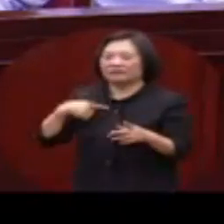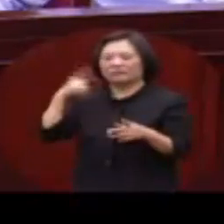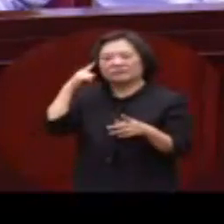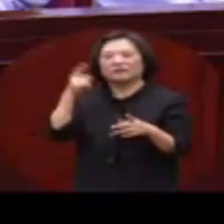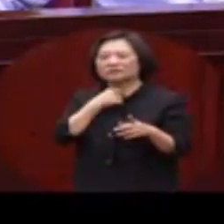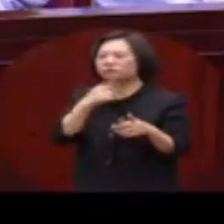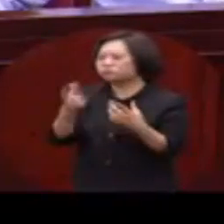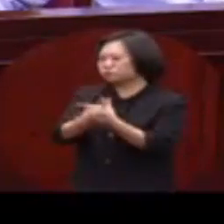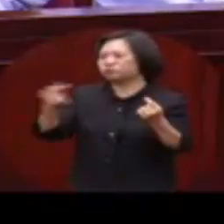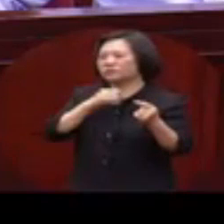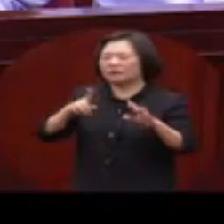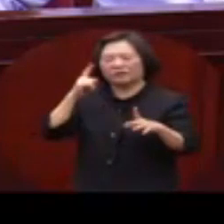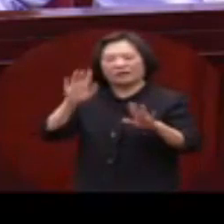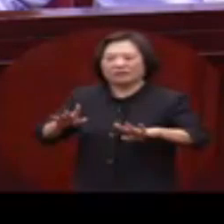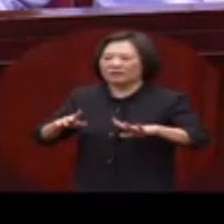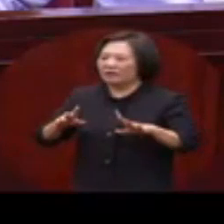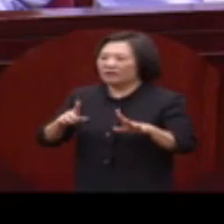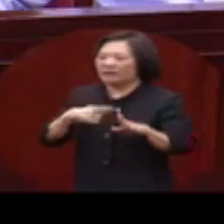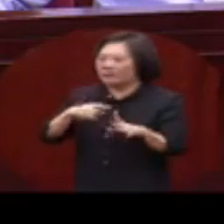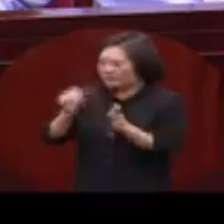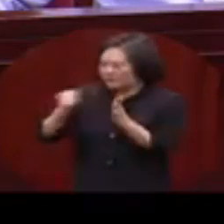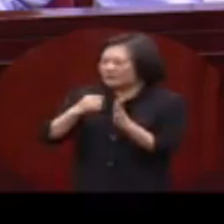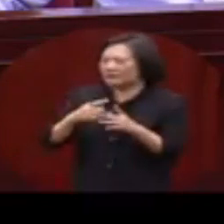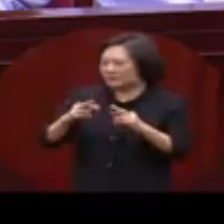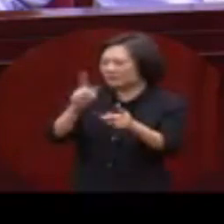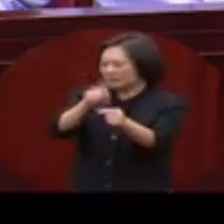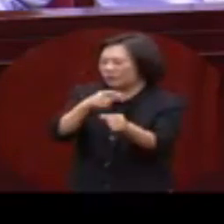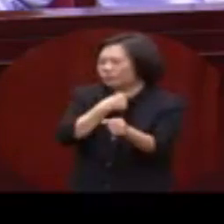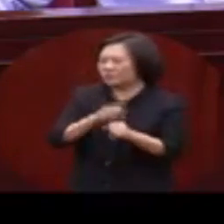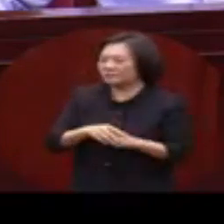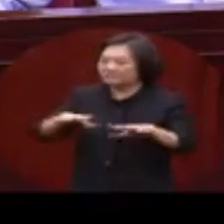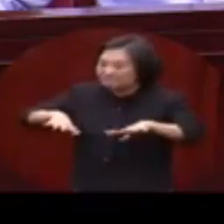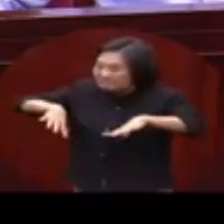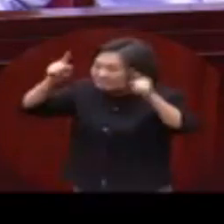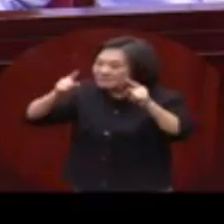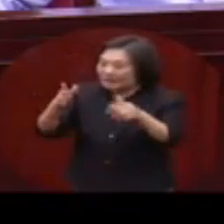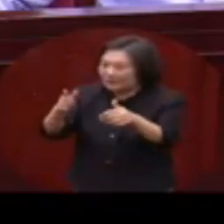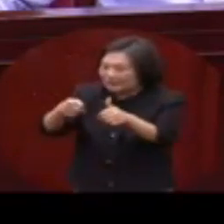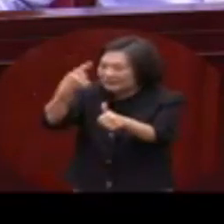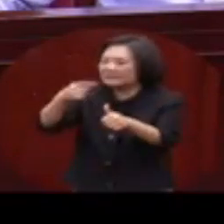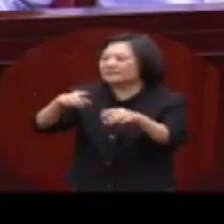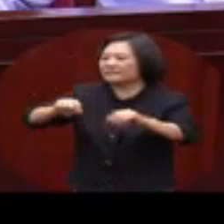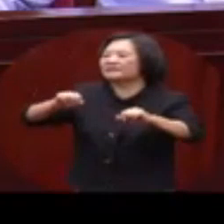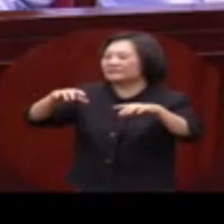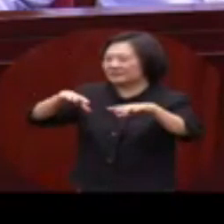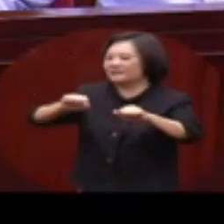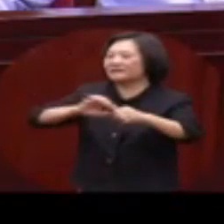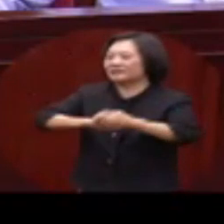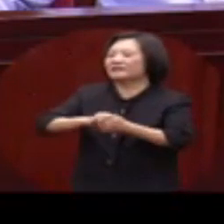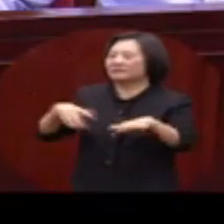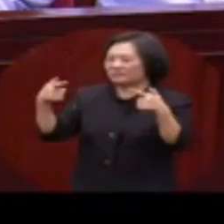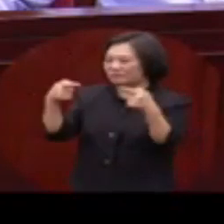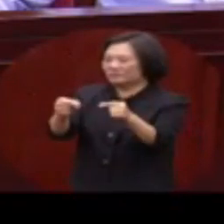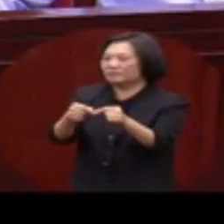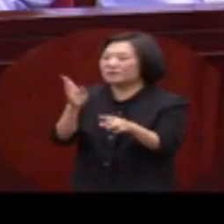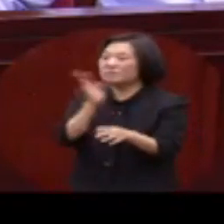我认为从源头减量是一个很禁用一次性餐具做源头减量，事实上这也间接可以改善台北市的 PM 2.5，因为垃圾